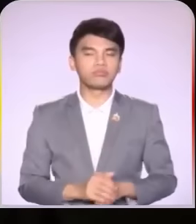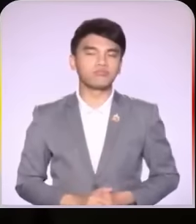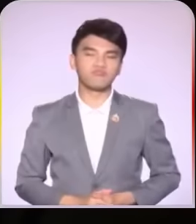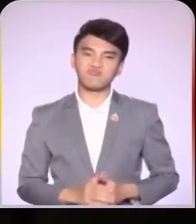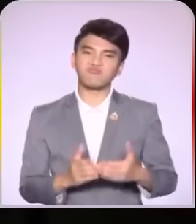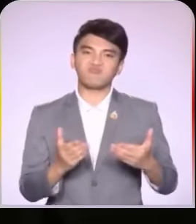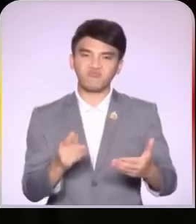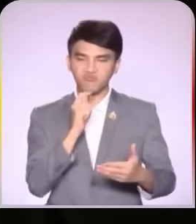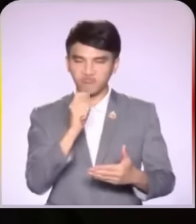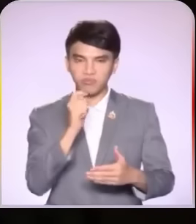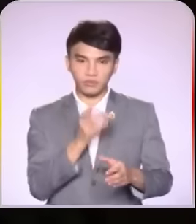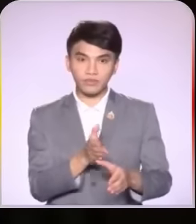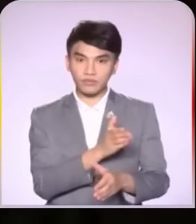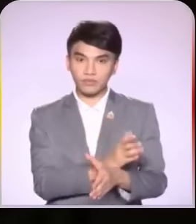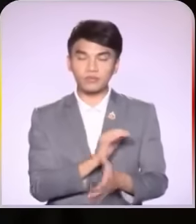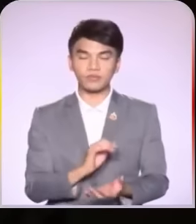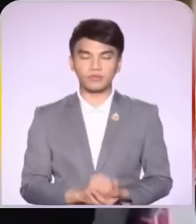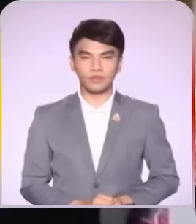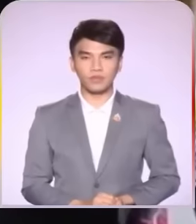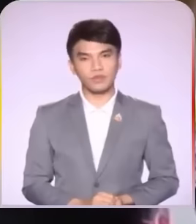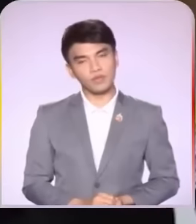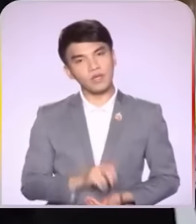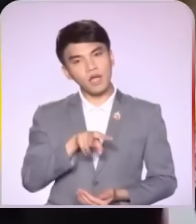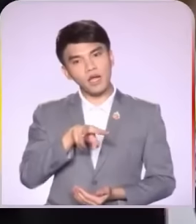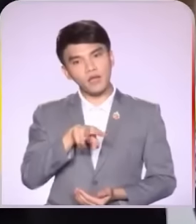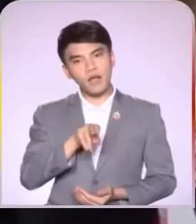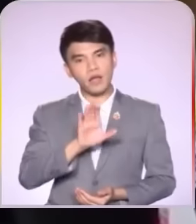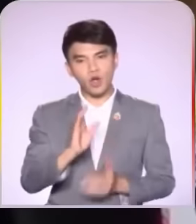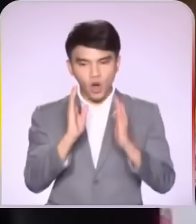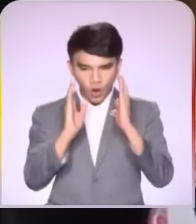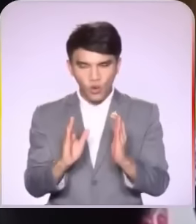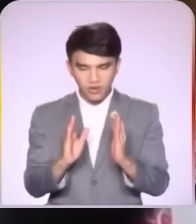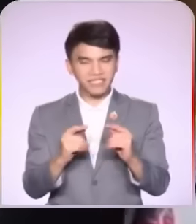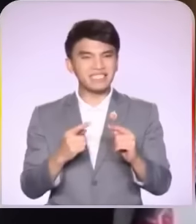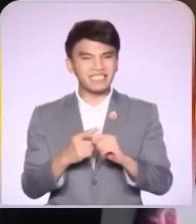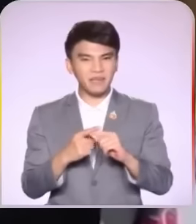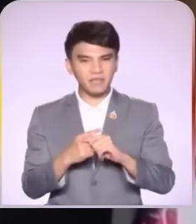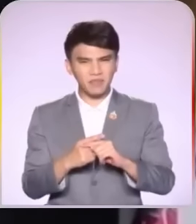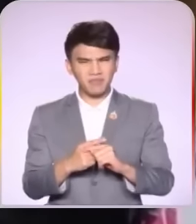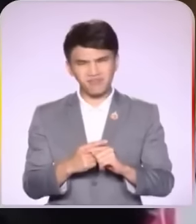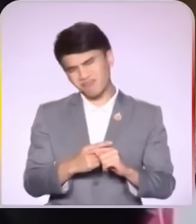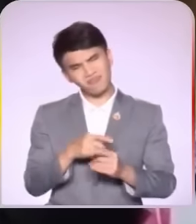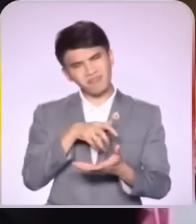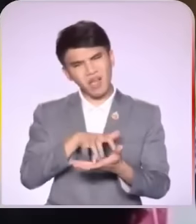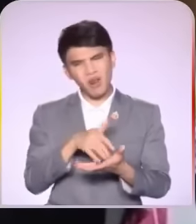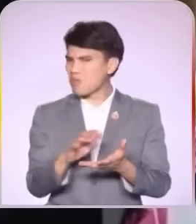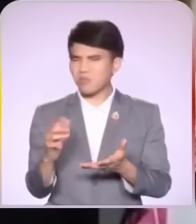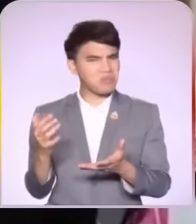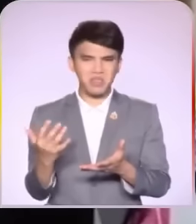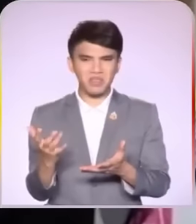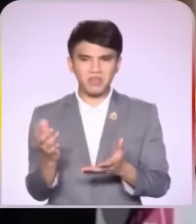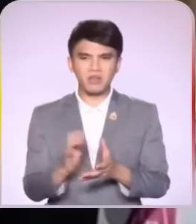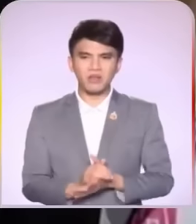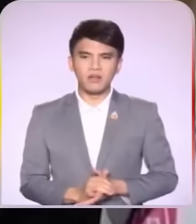อันนี้คือเป็นการให้สัมภาษณ์ก่อนหน้านี ้ นะแต่ทางด้านแฟนของผู้ที่ถูกยิงก็อ้างว่าเฮ้ยมันไม่มีเหตุการณ์ที่เกิดขึ้นนั้นไม่ได้เป็นอย่างนั้นจริ